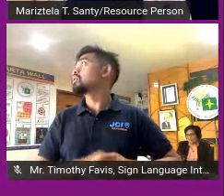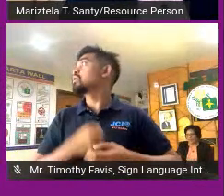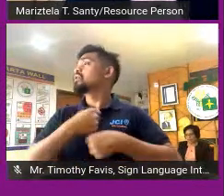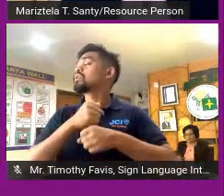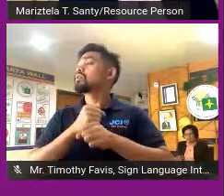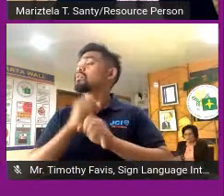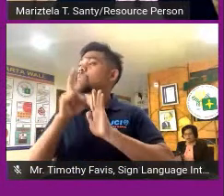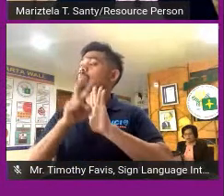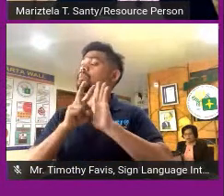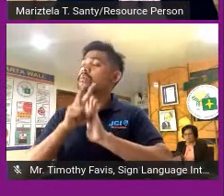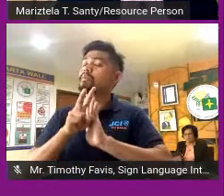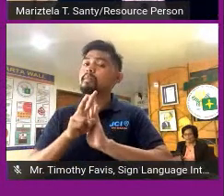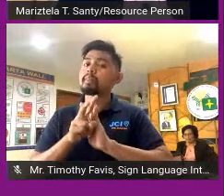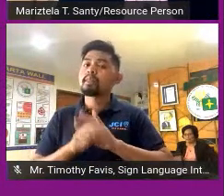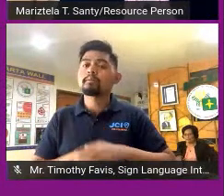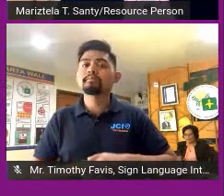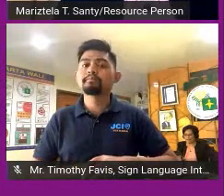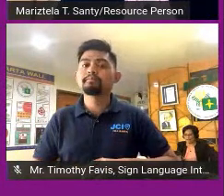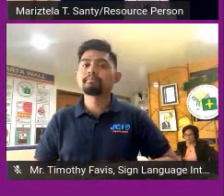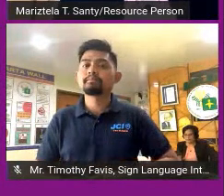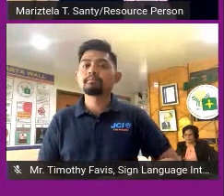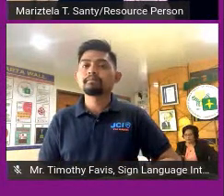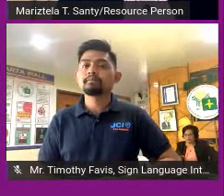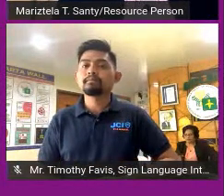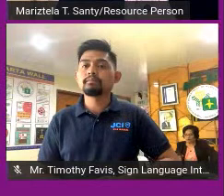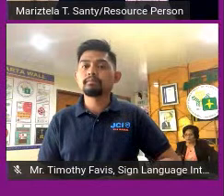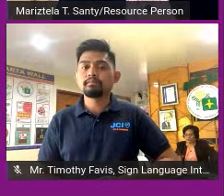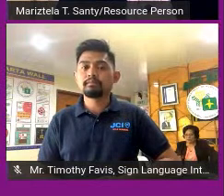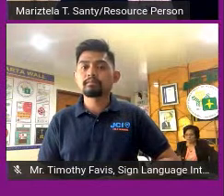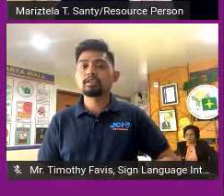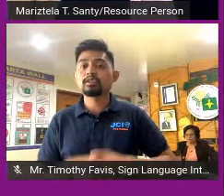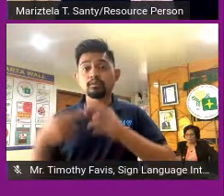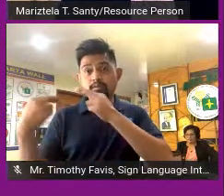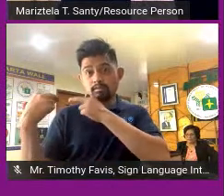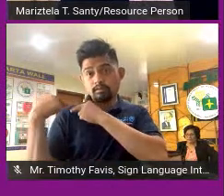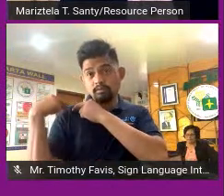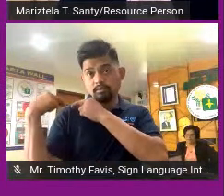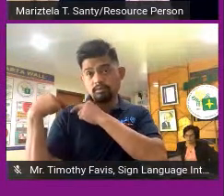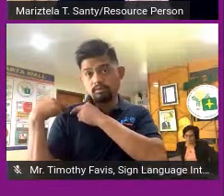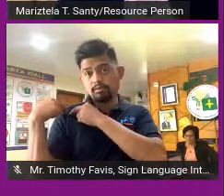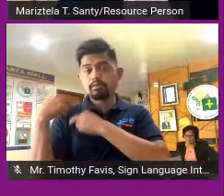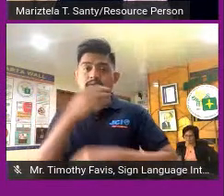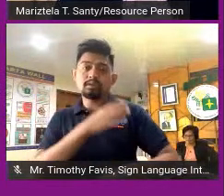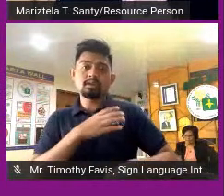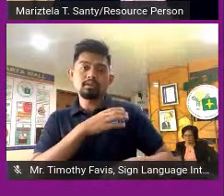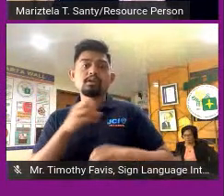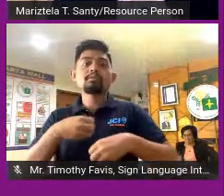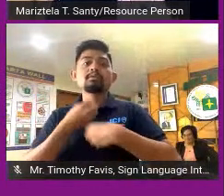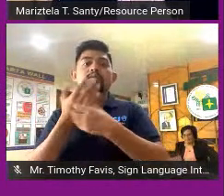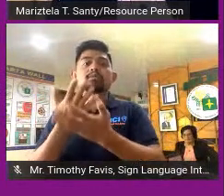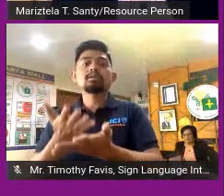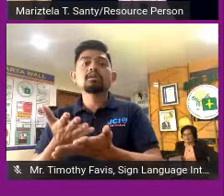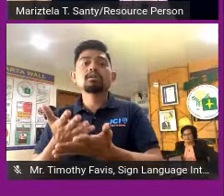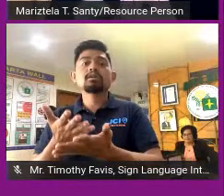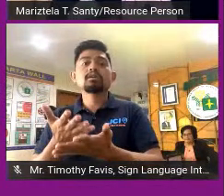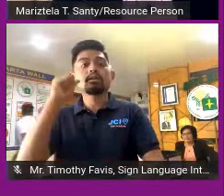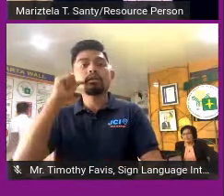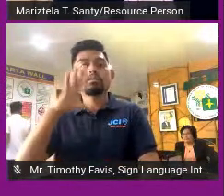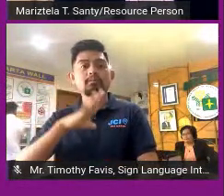yung explanation. Automatic levels, characteristics or roles given to men and women.